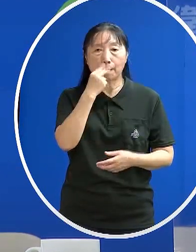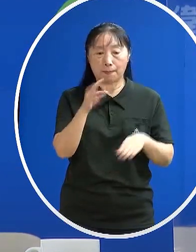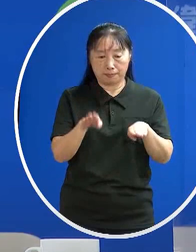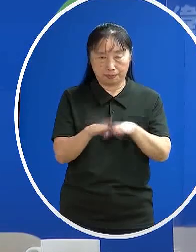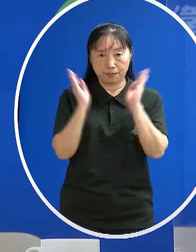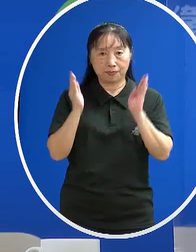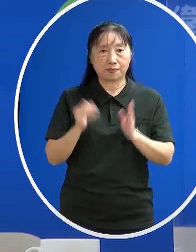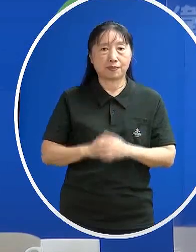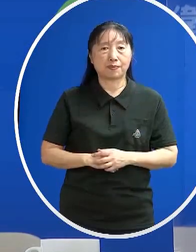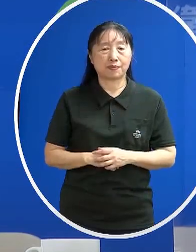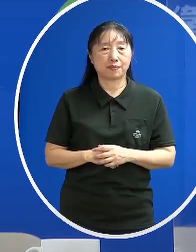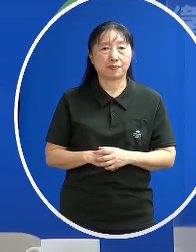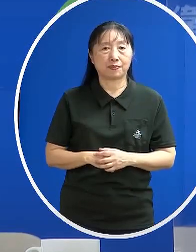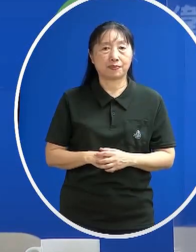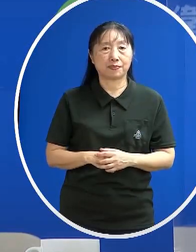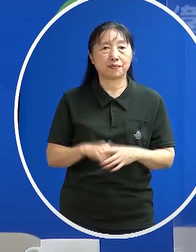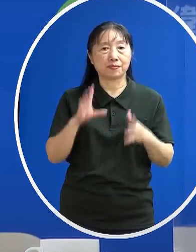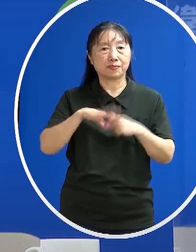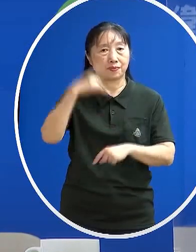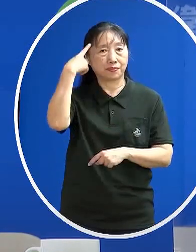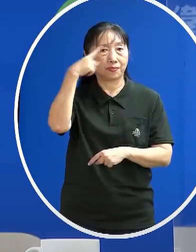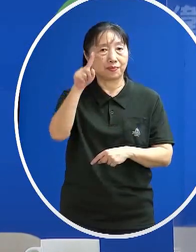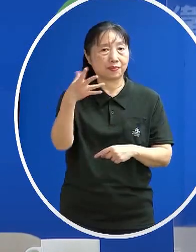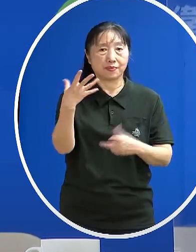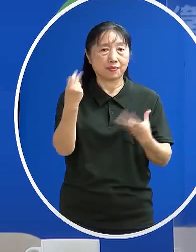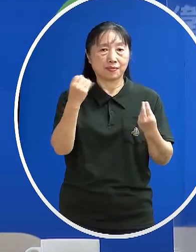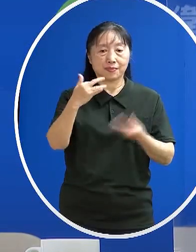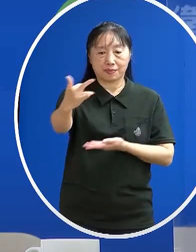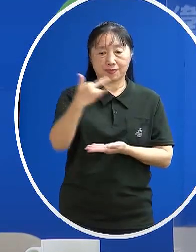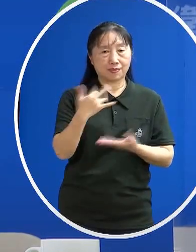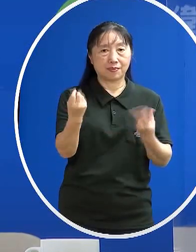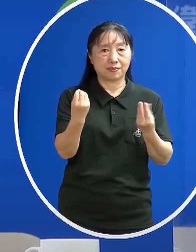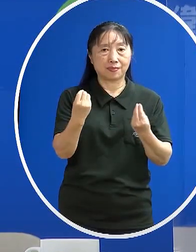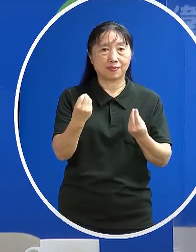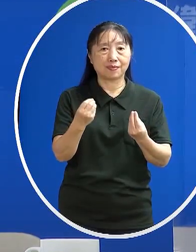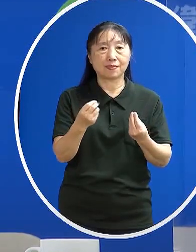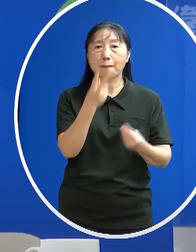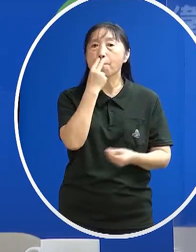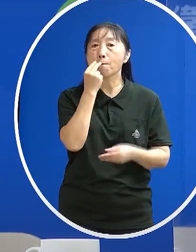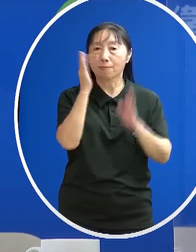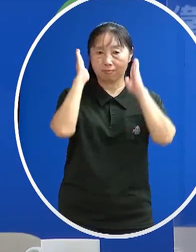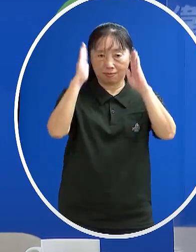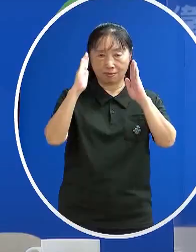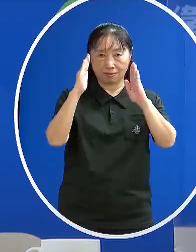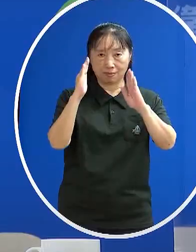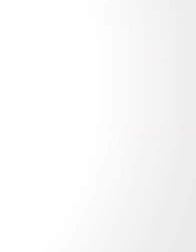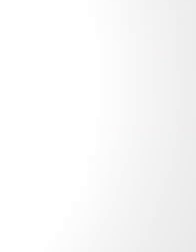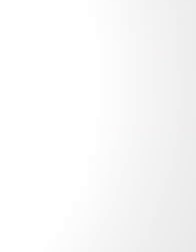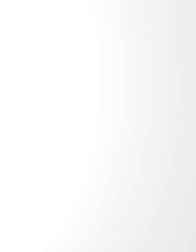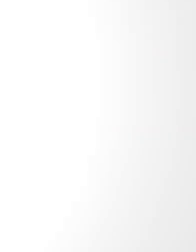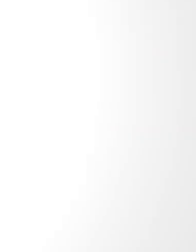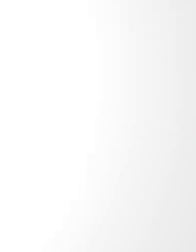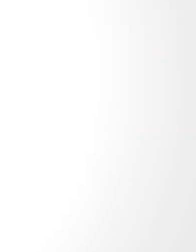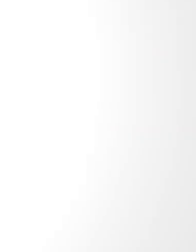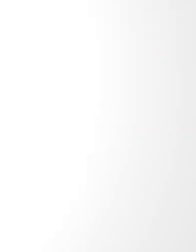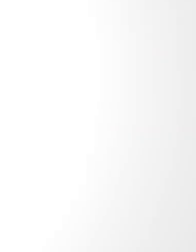天开始来实施，因为明天是没有班机进来所以礼拜天正式开始实施。